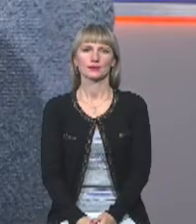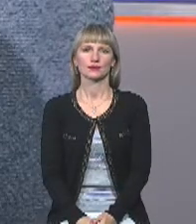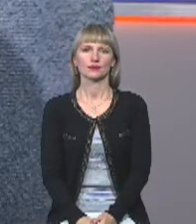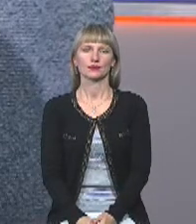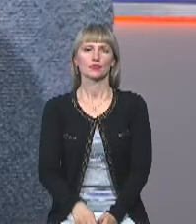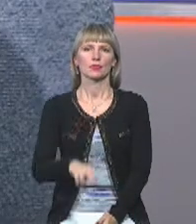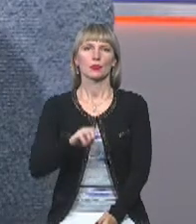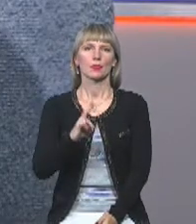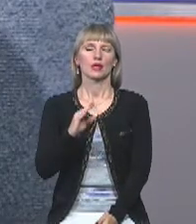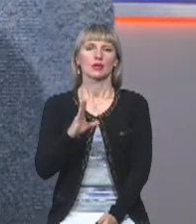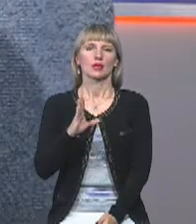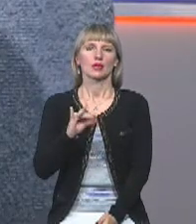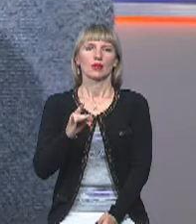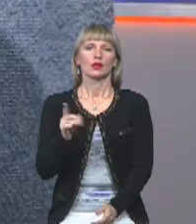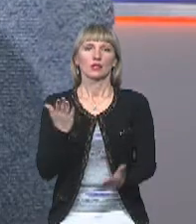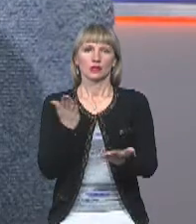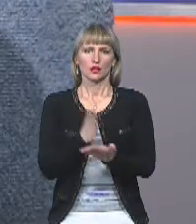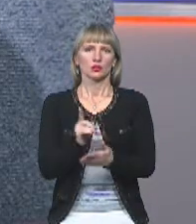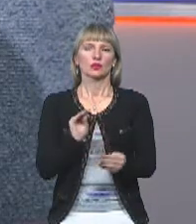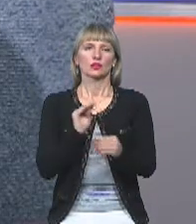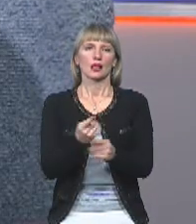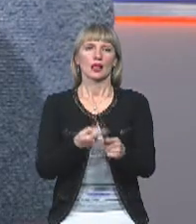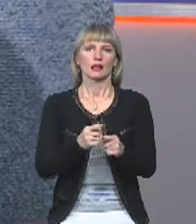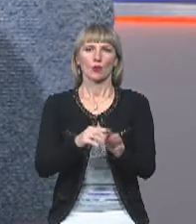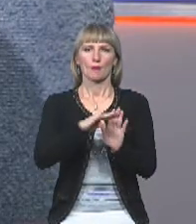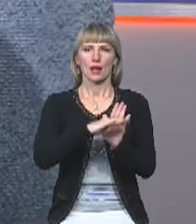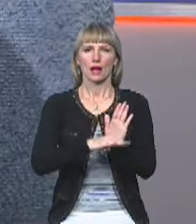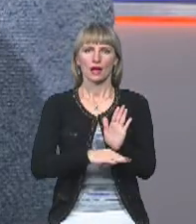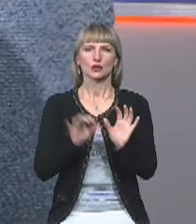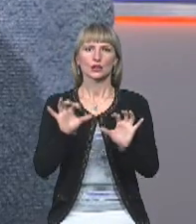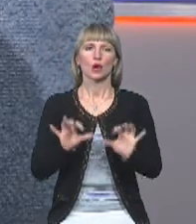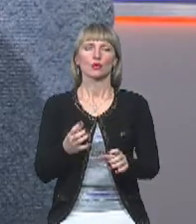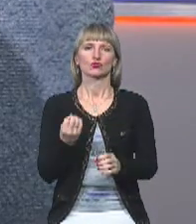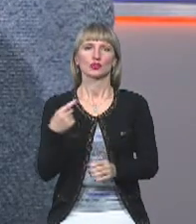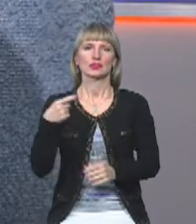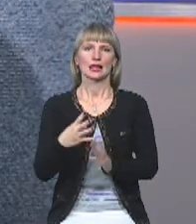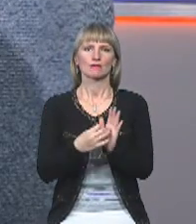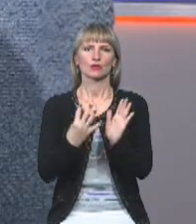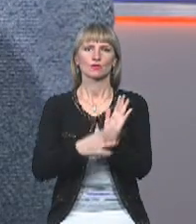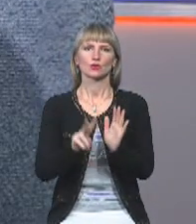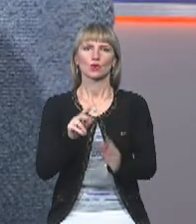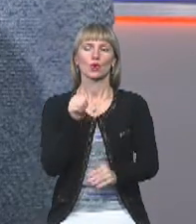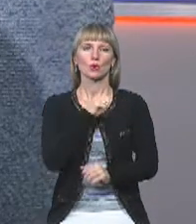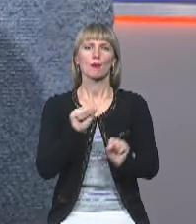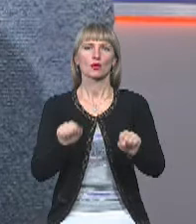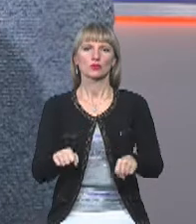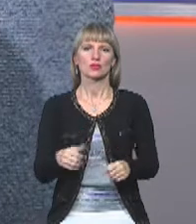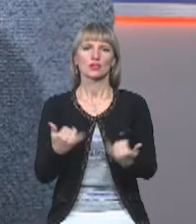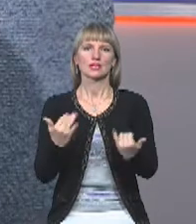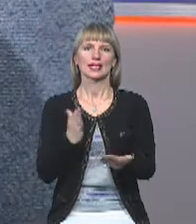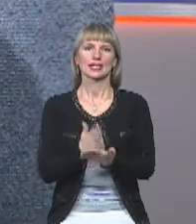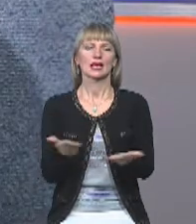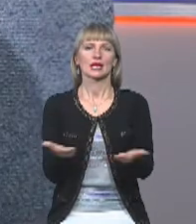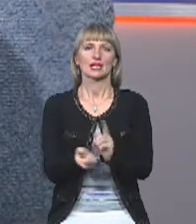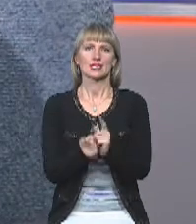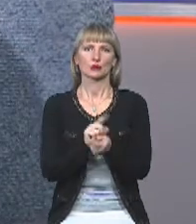Пане Іване, вам є щось додати до цього переліку? Адже закон цей ще 1992 року. Можливо, наразі є якісь